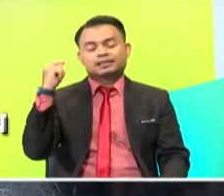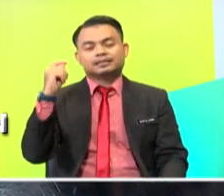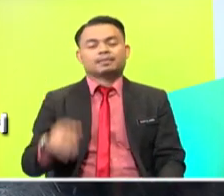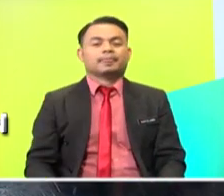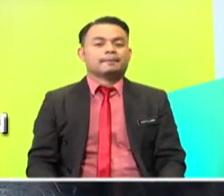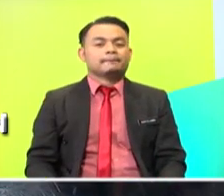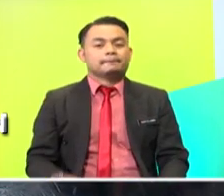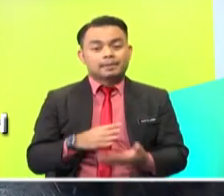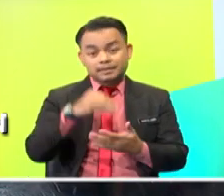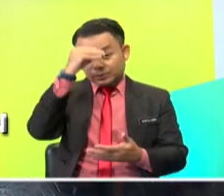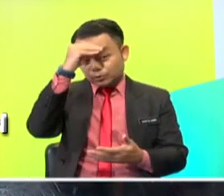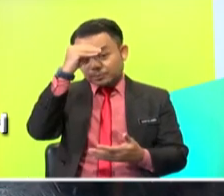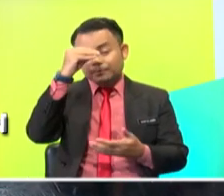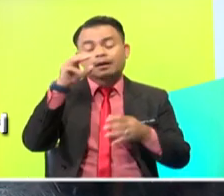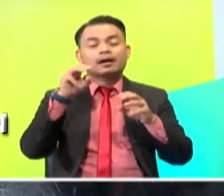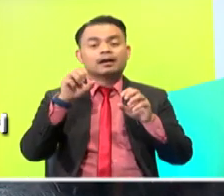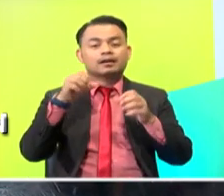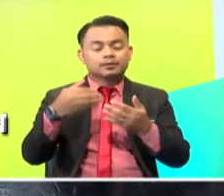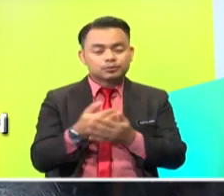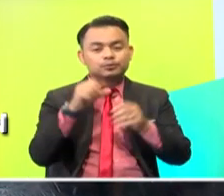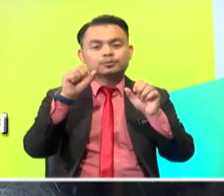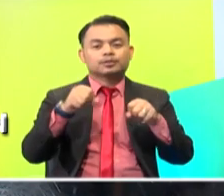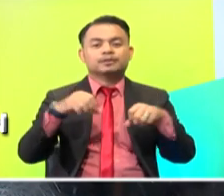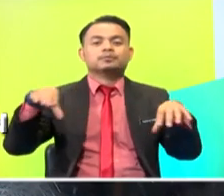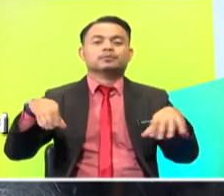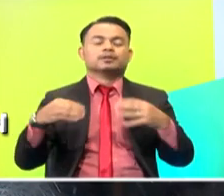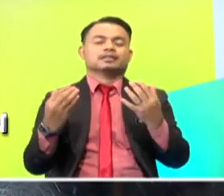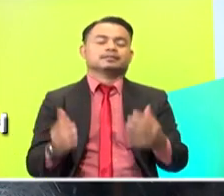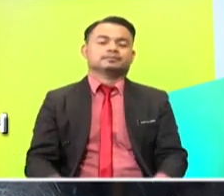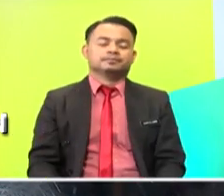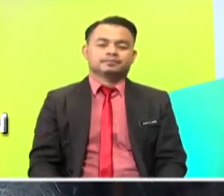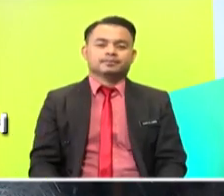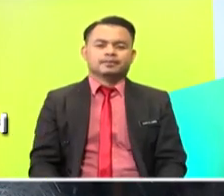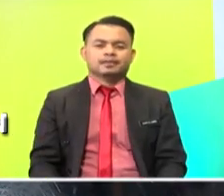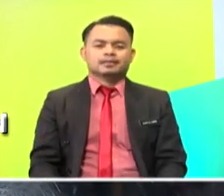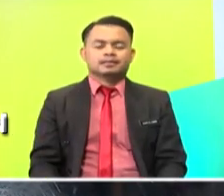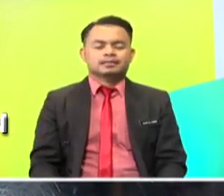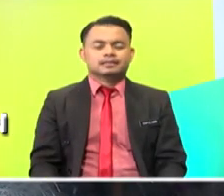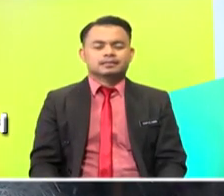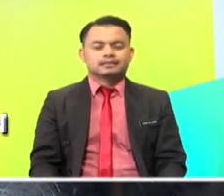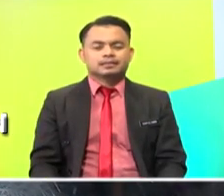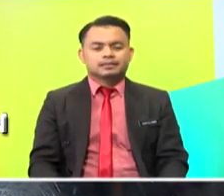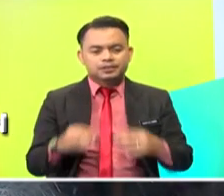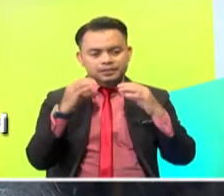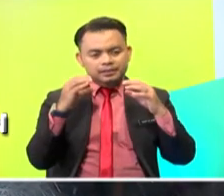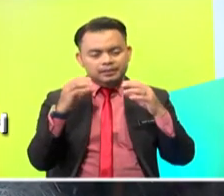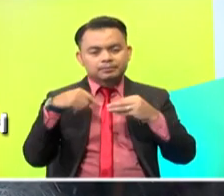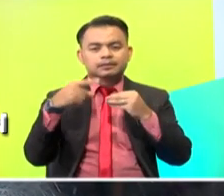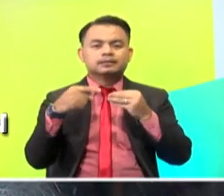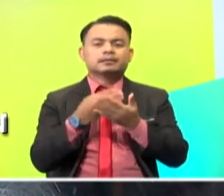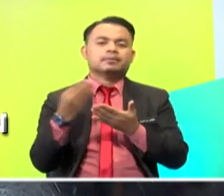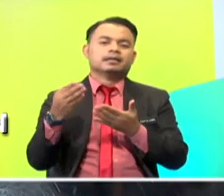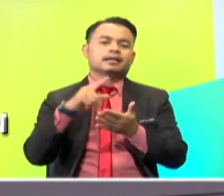YouTube Baiklah chegou dan bahan abilities kupaksa bahannya Apakah bahan contoh yang kita akan gunakan